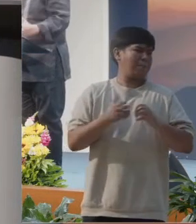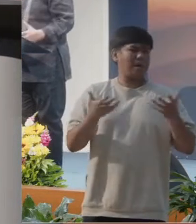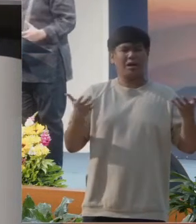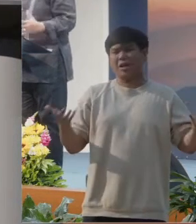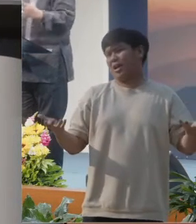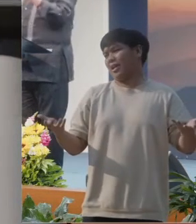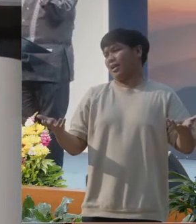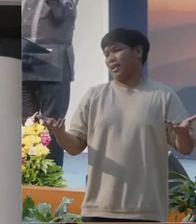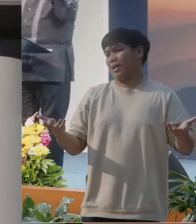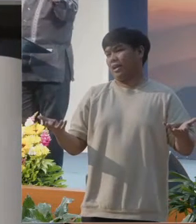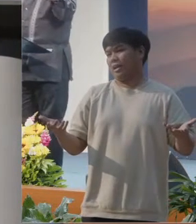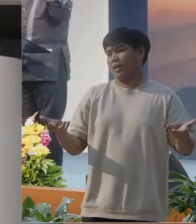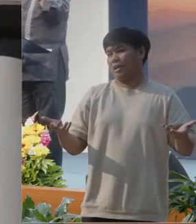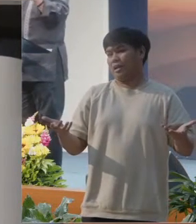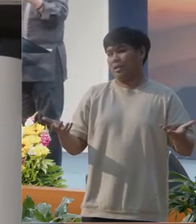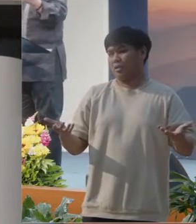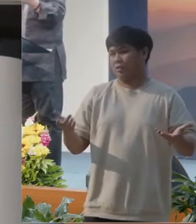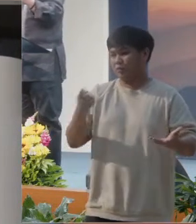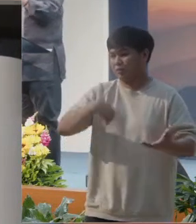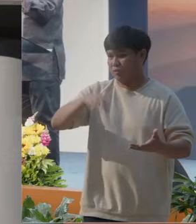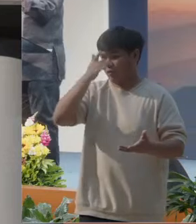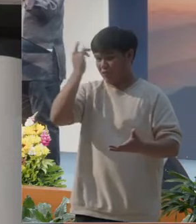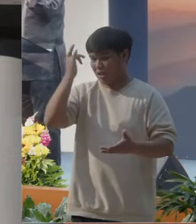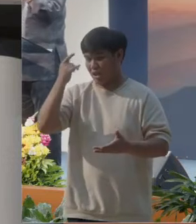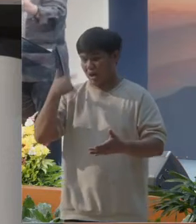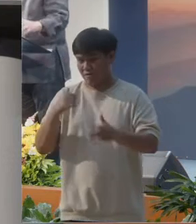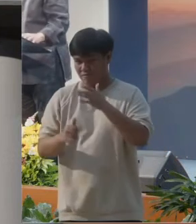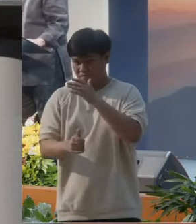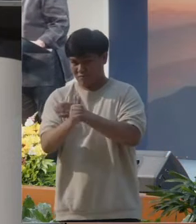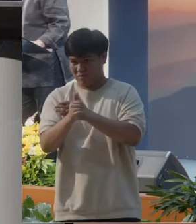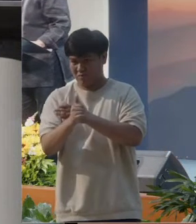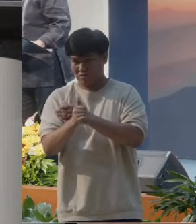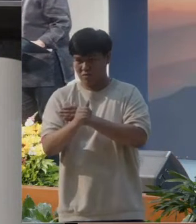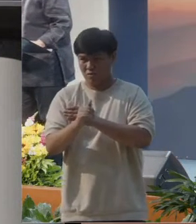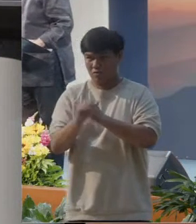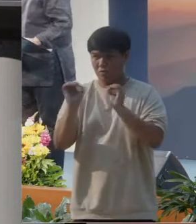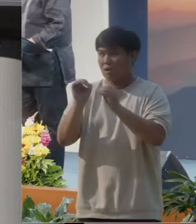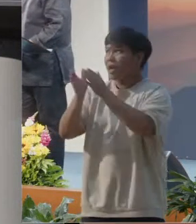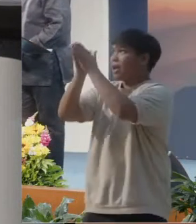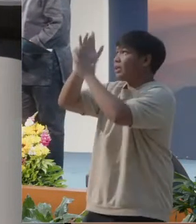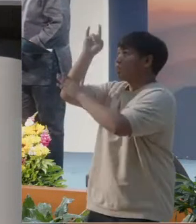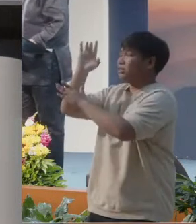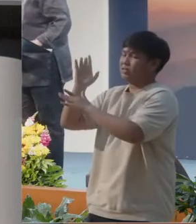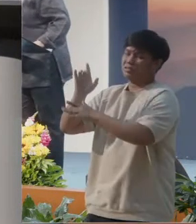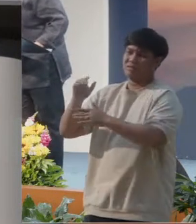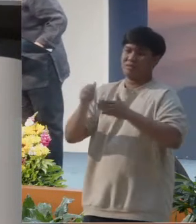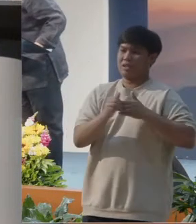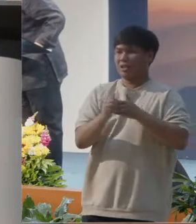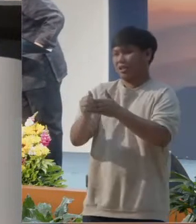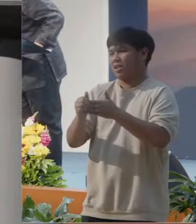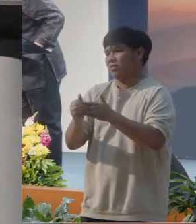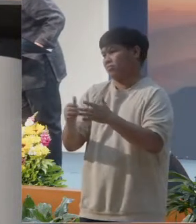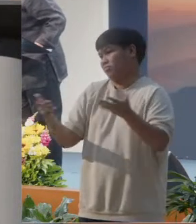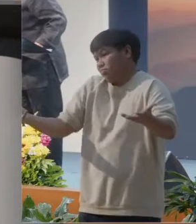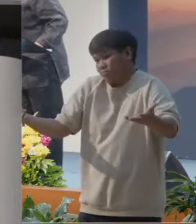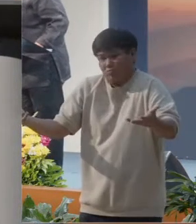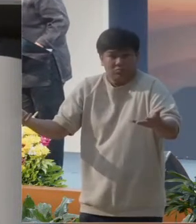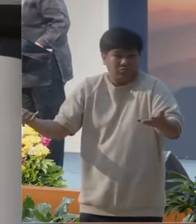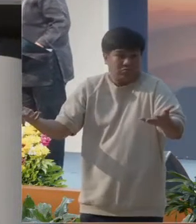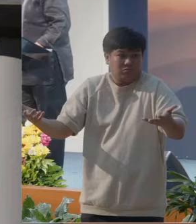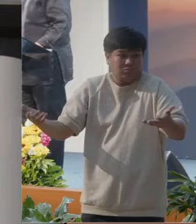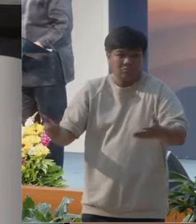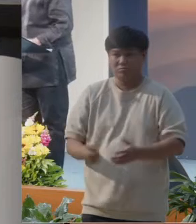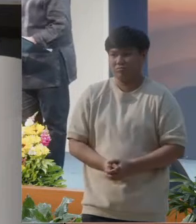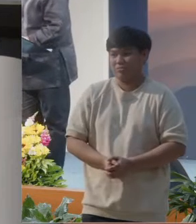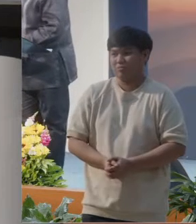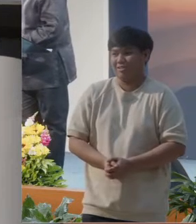ganong kalagayan, nakakaligtaan natin bumalik sa Panginoon at humingi ng gabay galing sa Kanya. Kaya ko na yan.